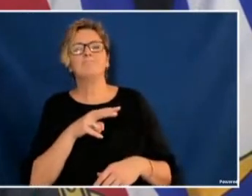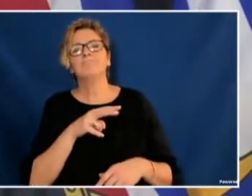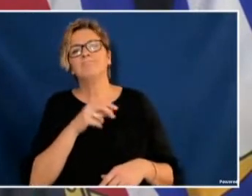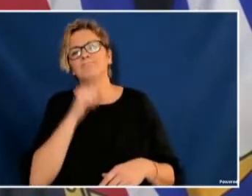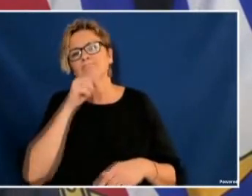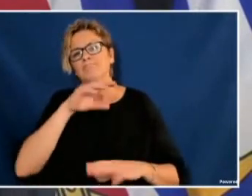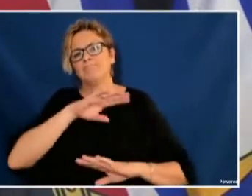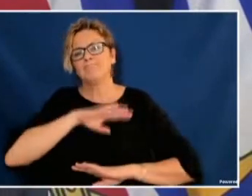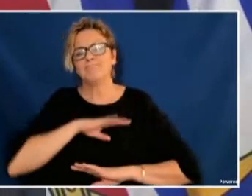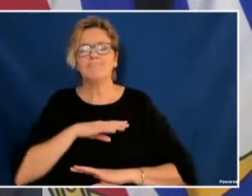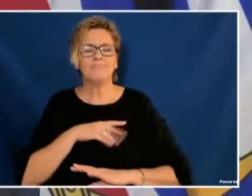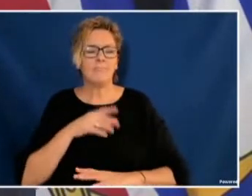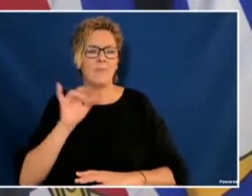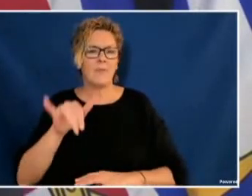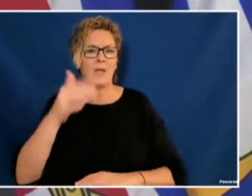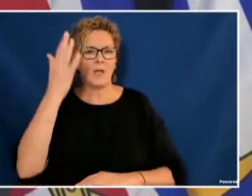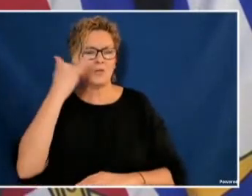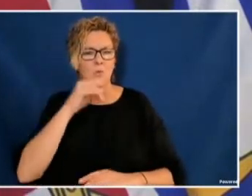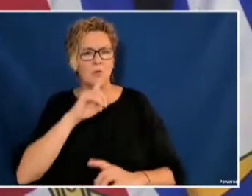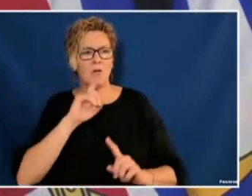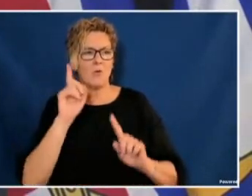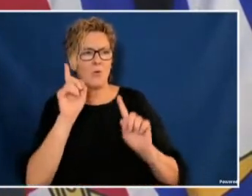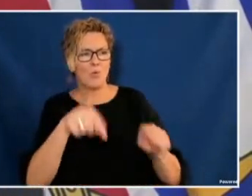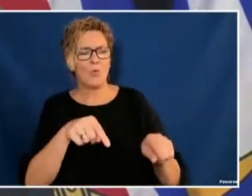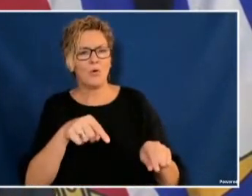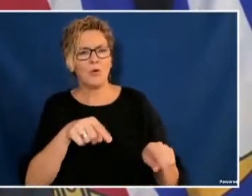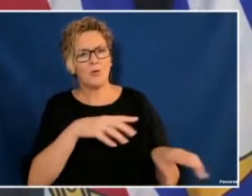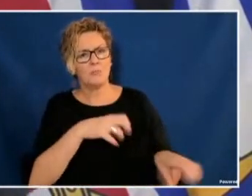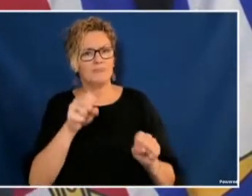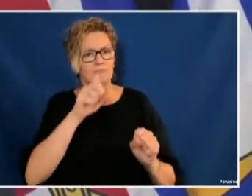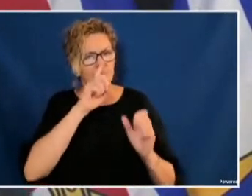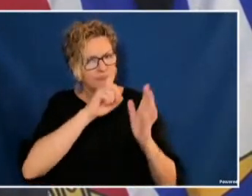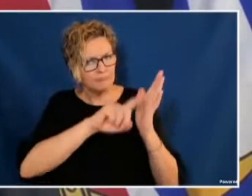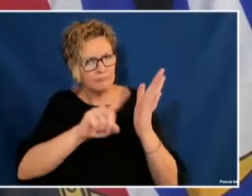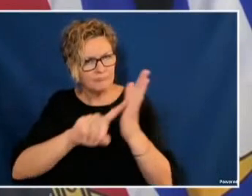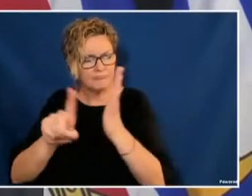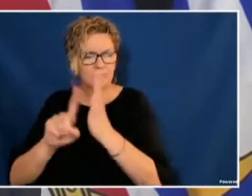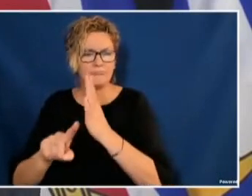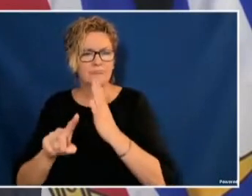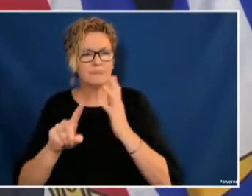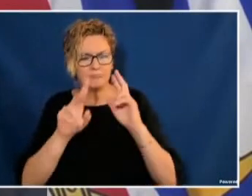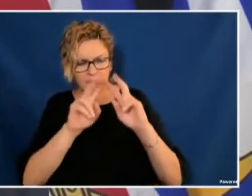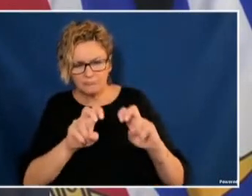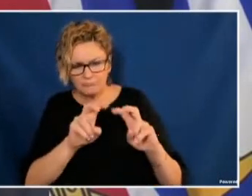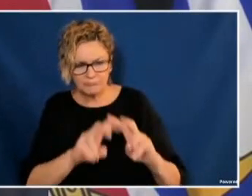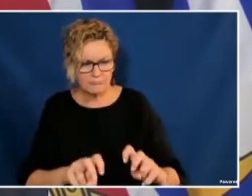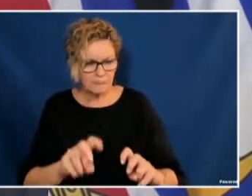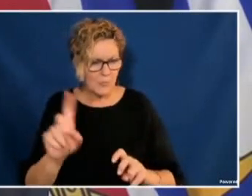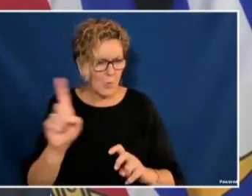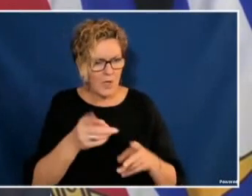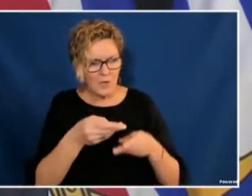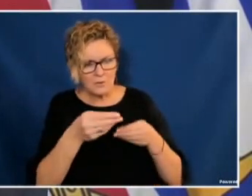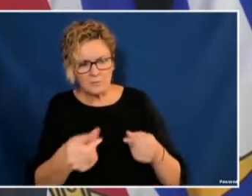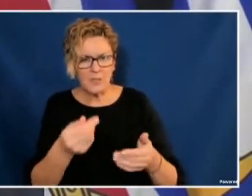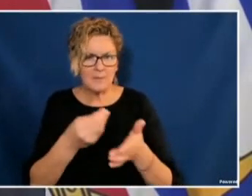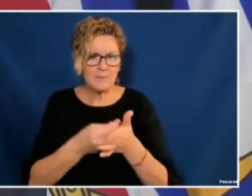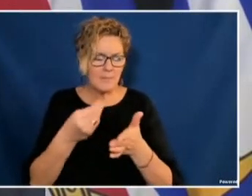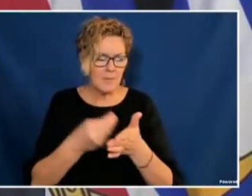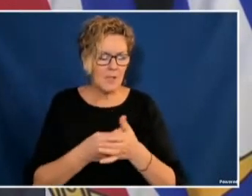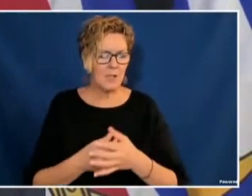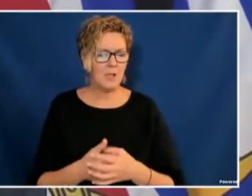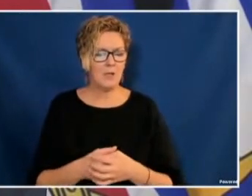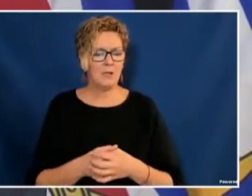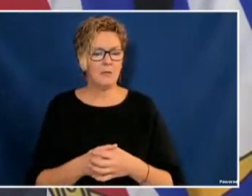qui admire beaucoup la réponse de ce qui s'est passé durant cette